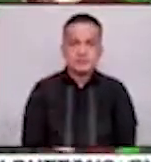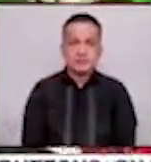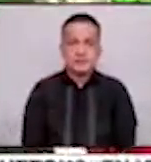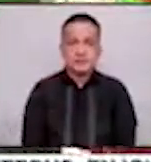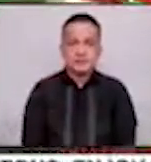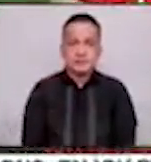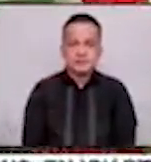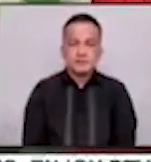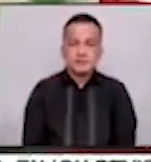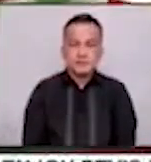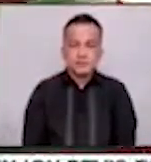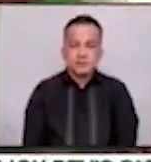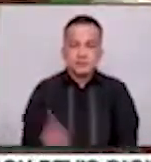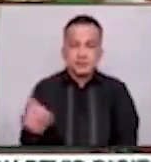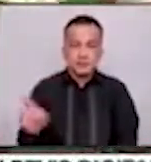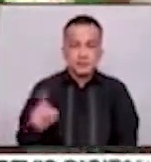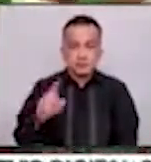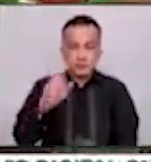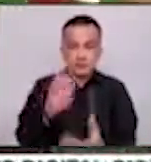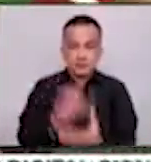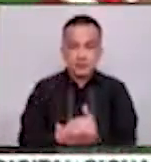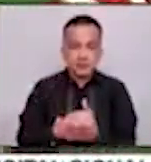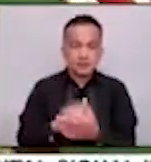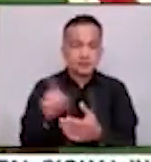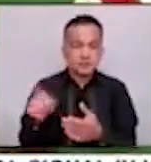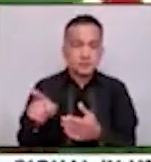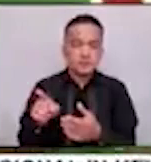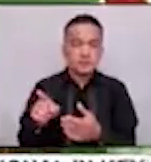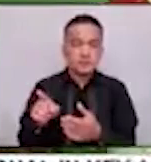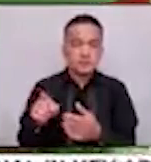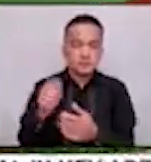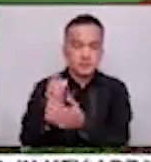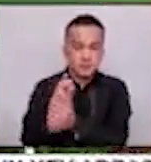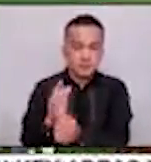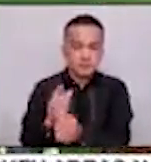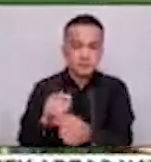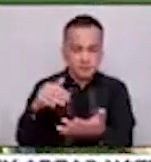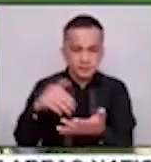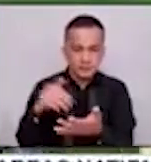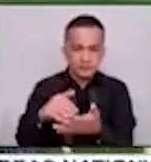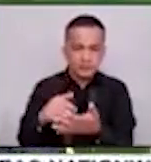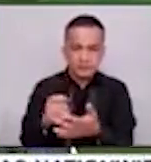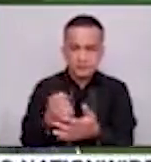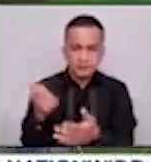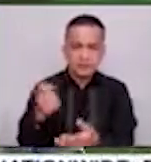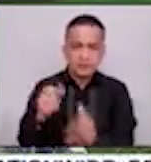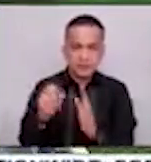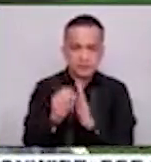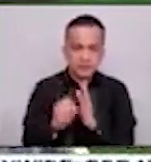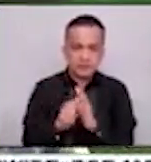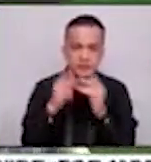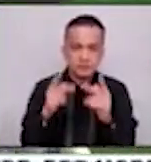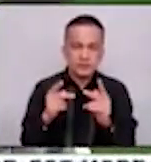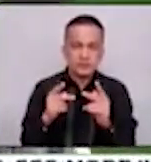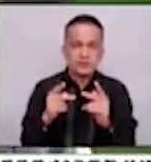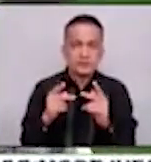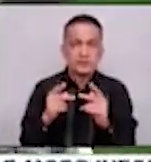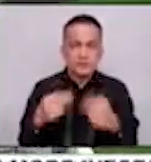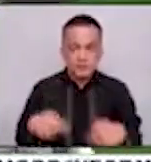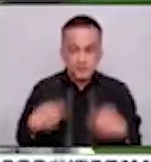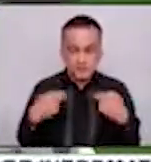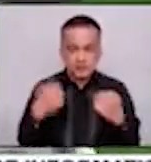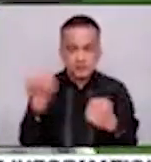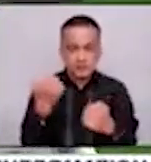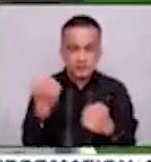Naniniwala ang isang eksperto na dapat pag-aralan munang mabuti ang pag-alis ng State of Public Health Emergency sa bansa. Dito kasi nakasalalay